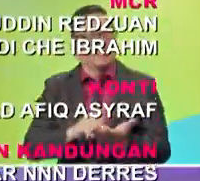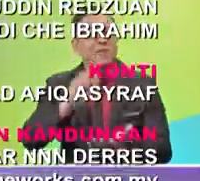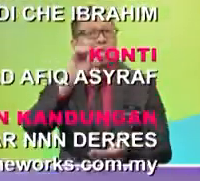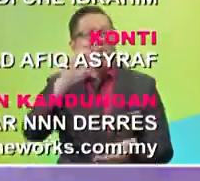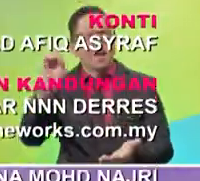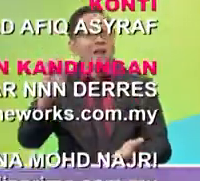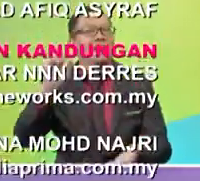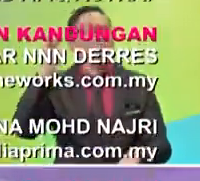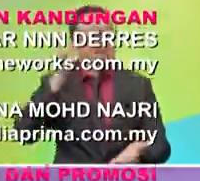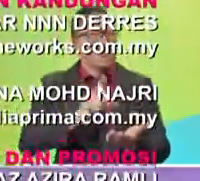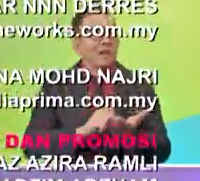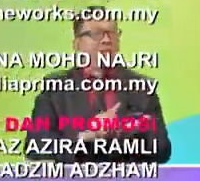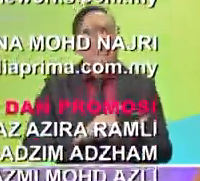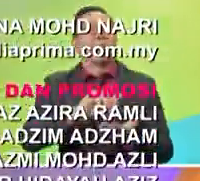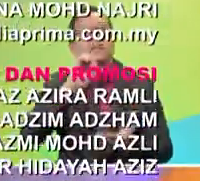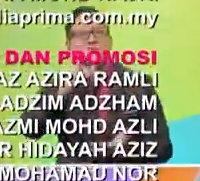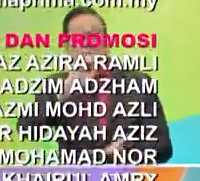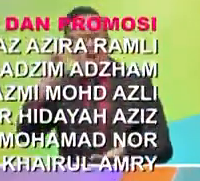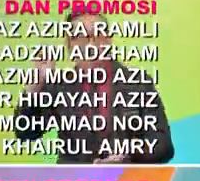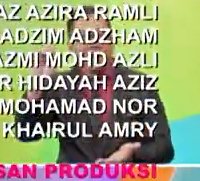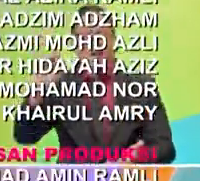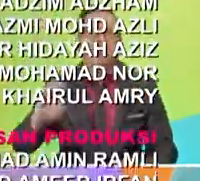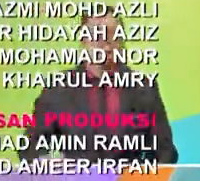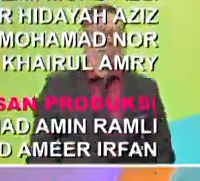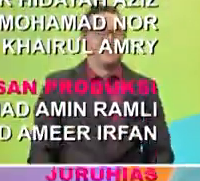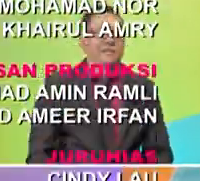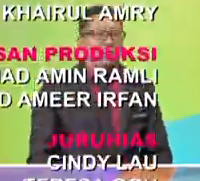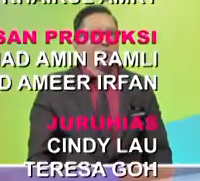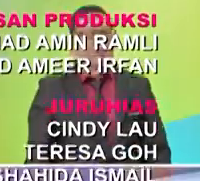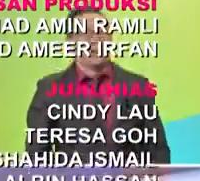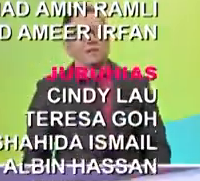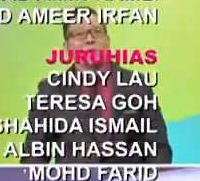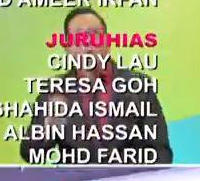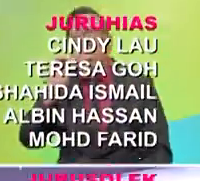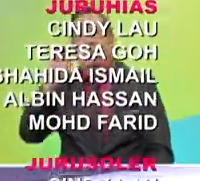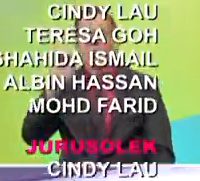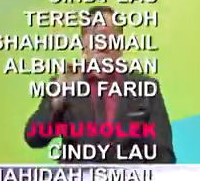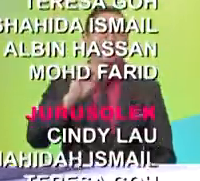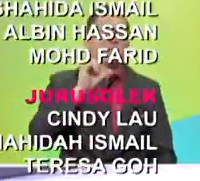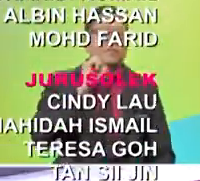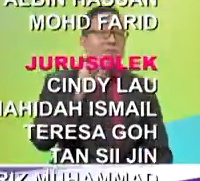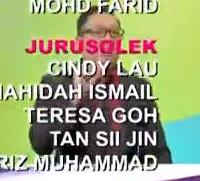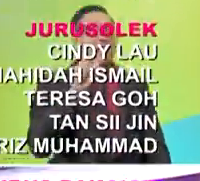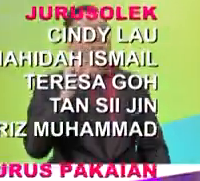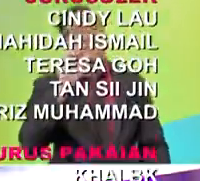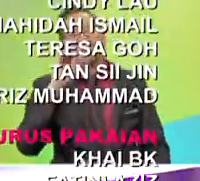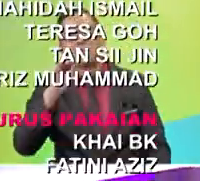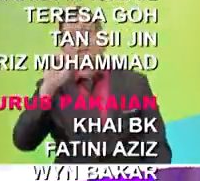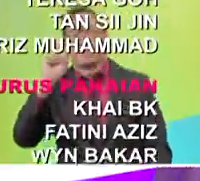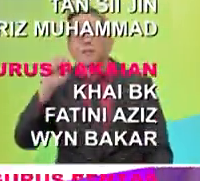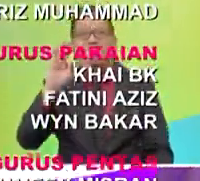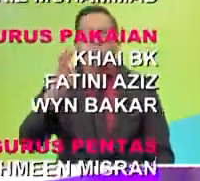kenal sifar, mari kenal sifar. Botol kosong itu sifar,